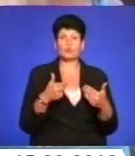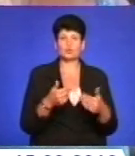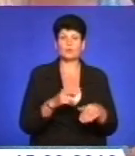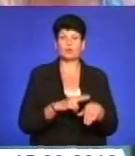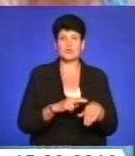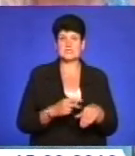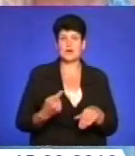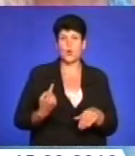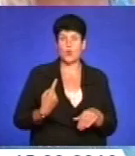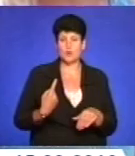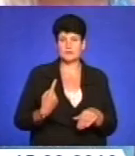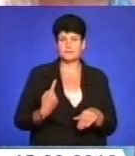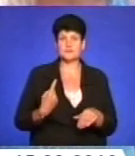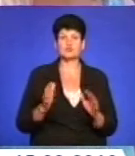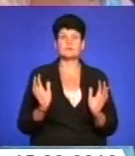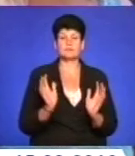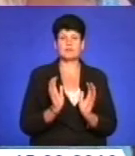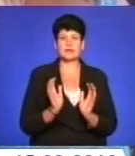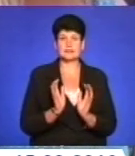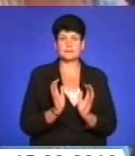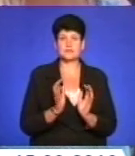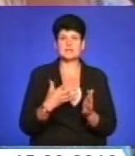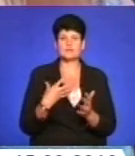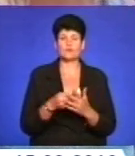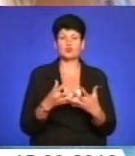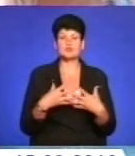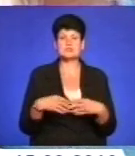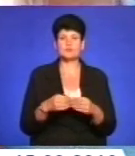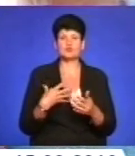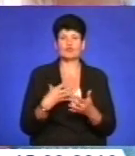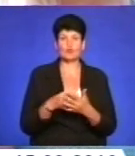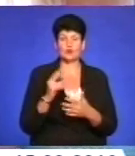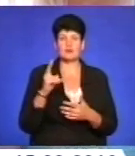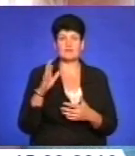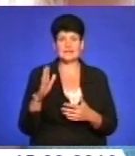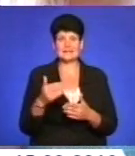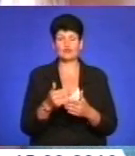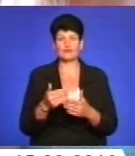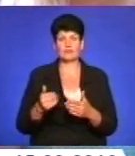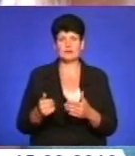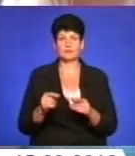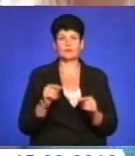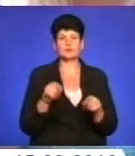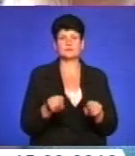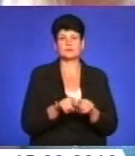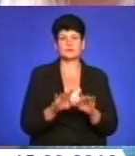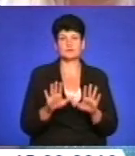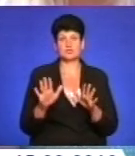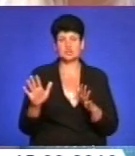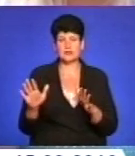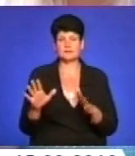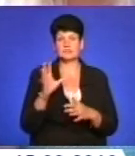поліція охорони, аби вберегти свою сім'ю, свою квартиру від подібних речей, від